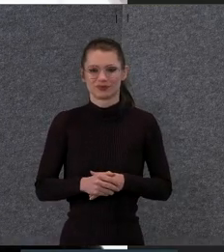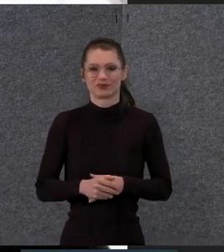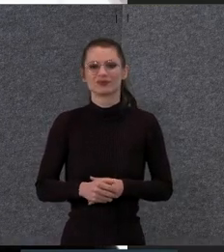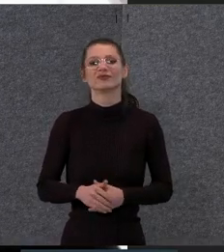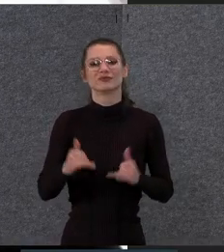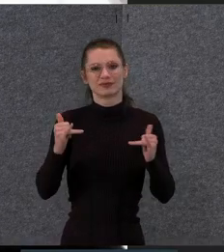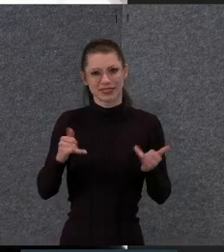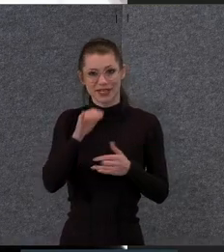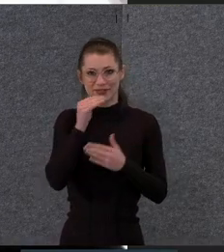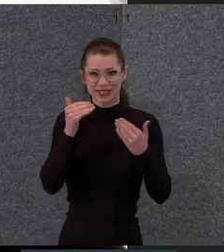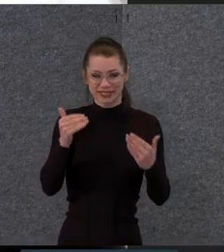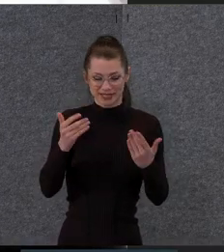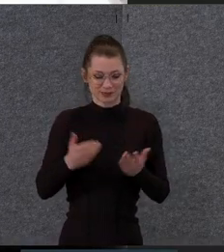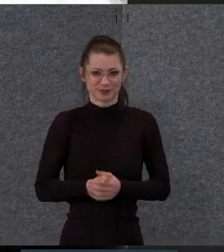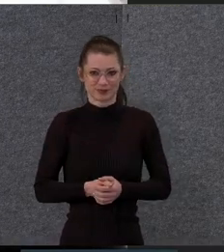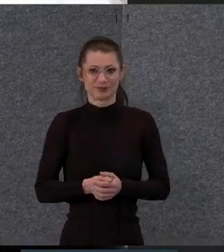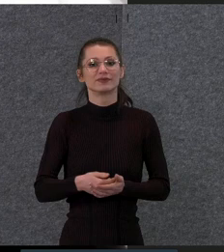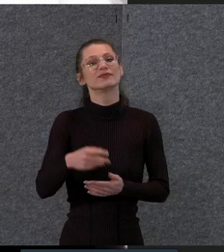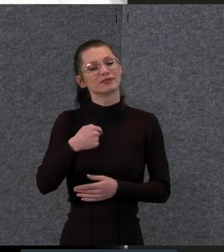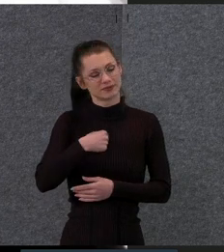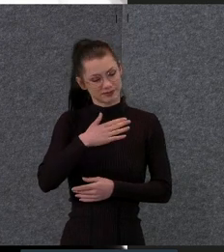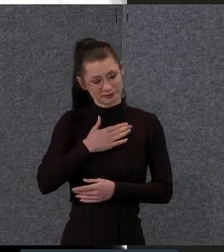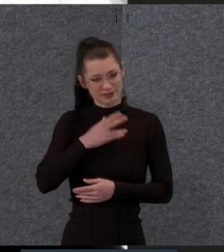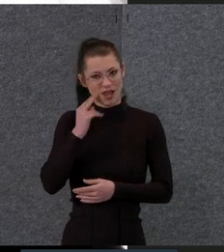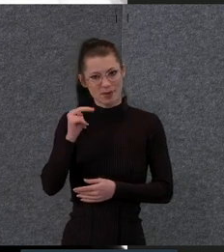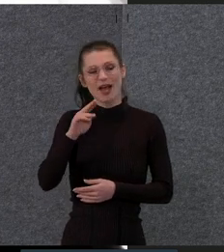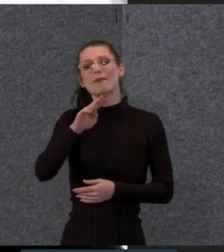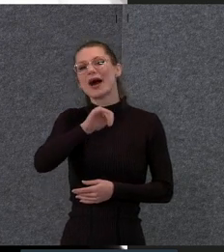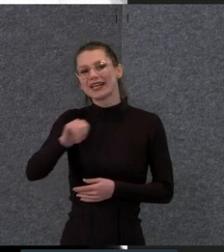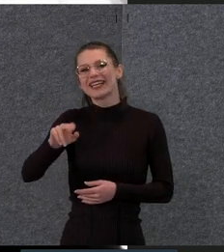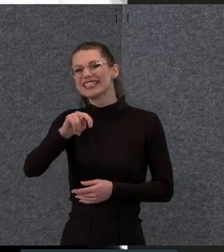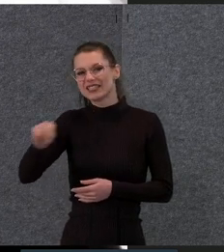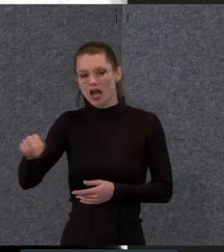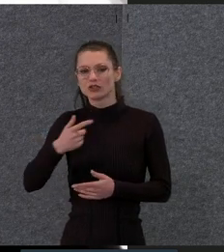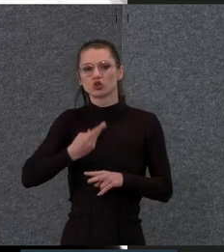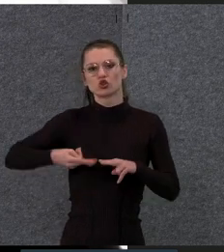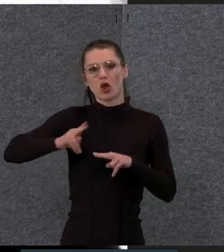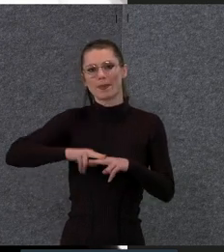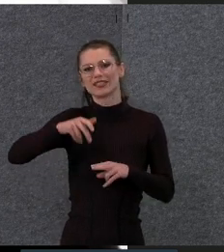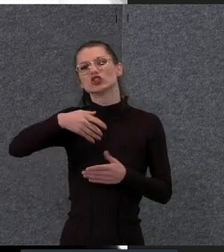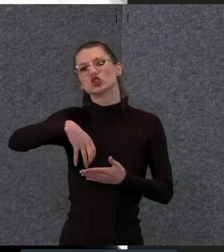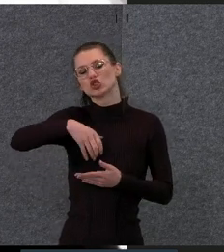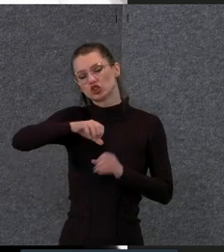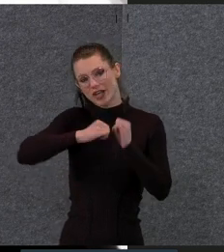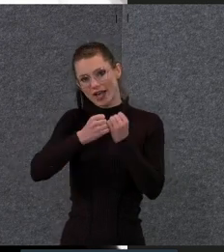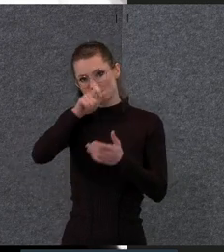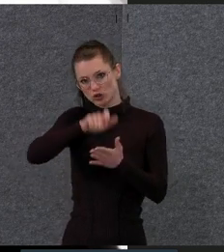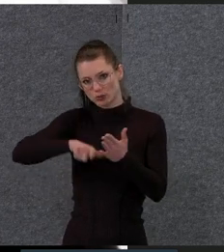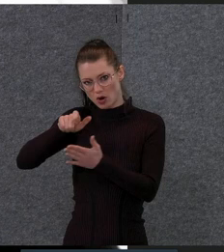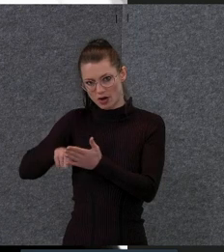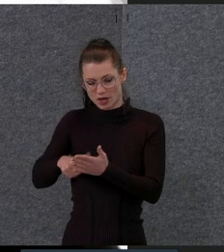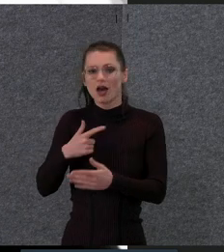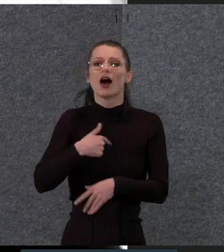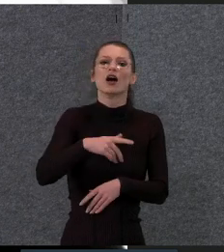Ja, vielen Dank. Ich heiße Maria Nistoriou. Ich habe doppelte Staatsbürgerschaft Deutsch und Rumänisch. Vom Beruf bin